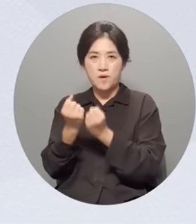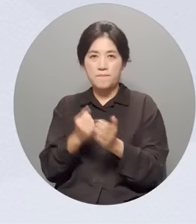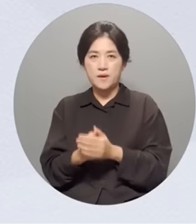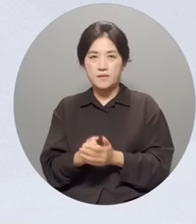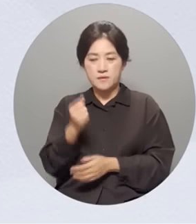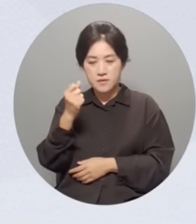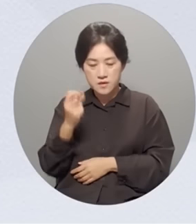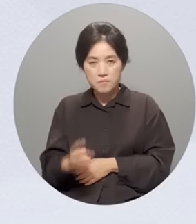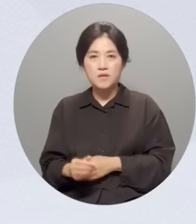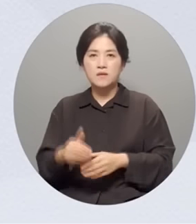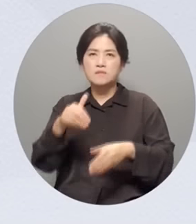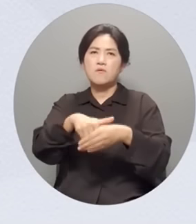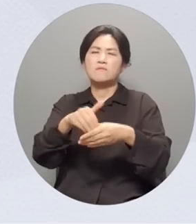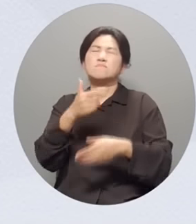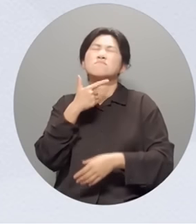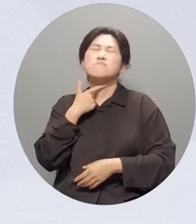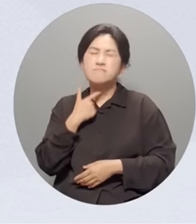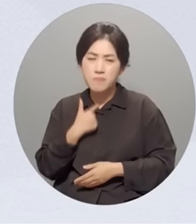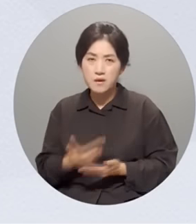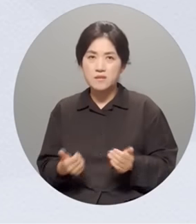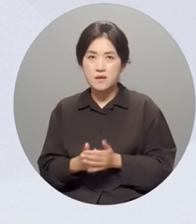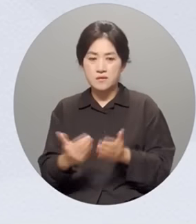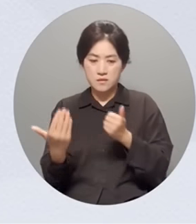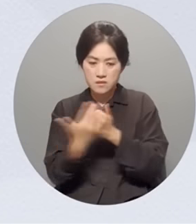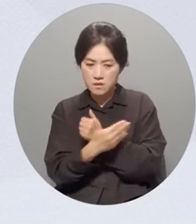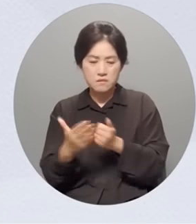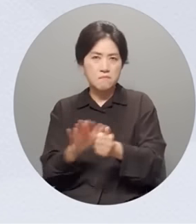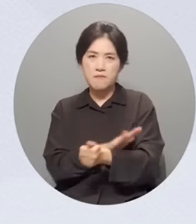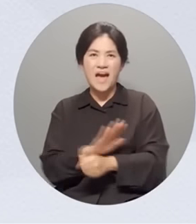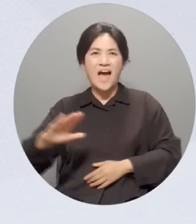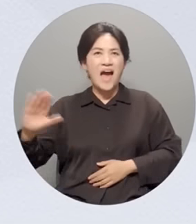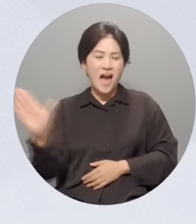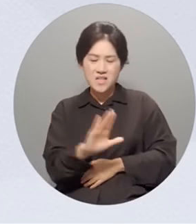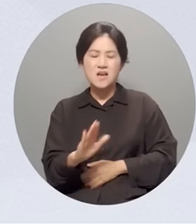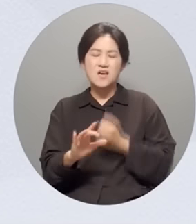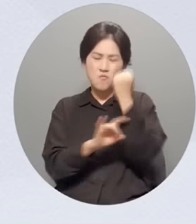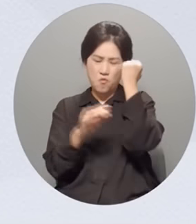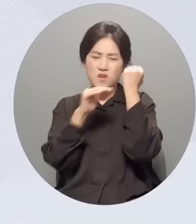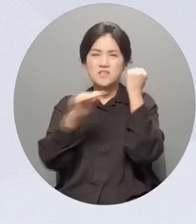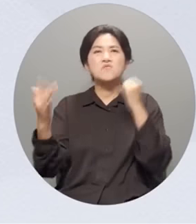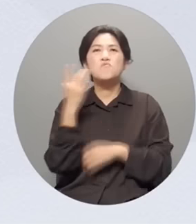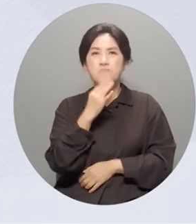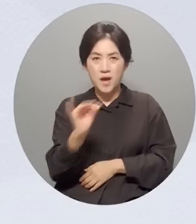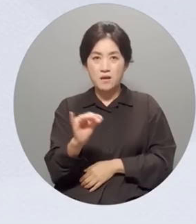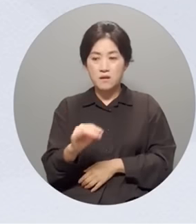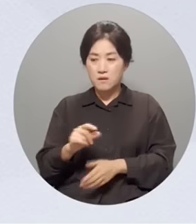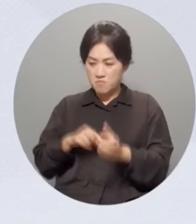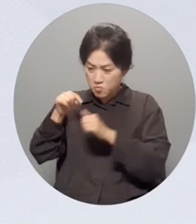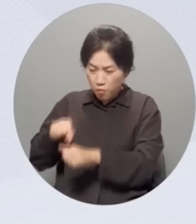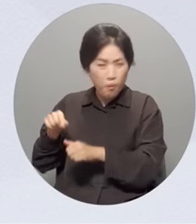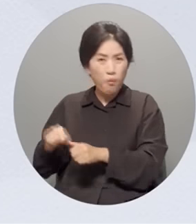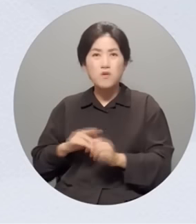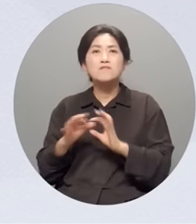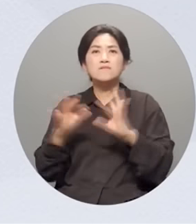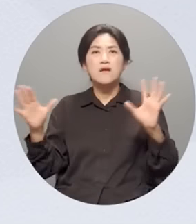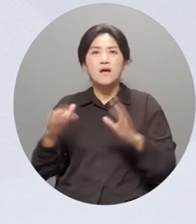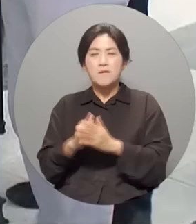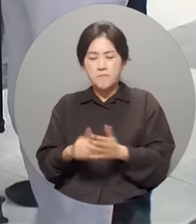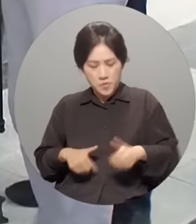차례 치러온 선거에서 대접도 안 하고 받지도 않는 게 당연한 원칙이었다며 따로 얘기하고 지시할 게 아니었다고